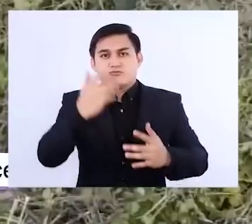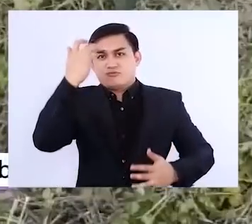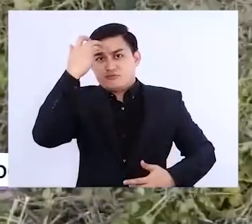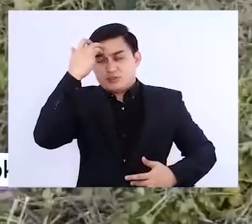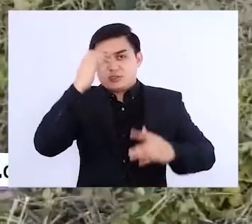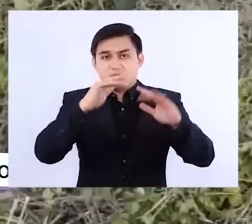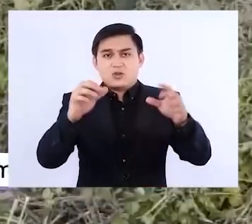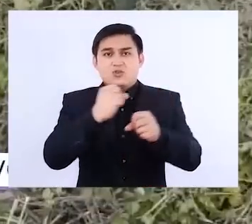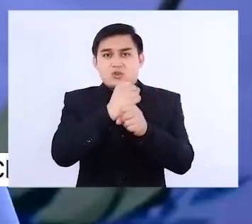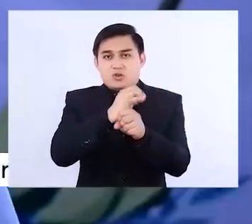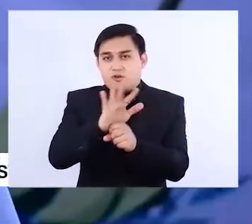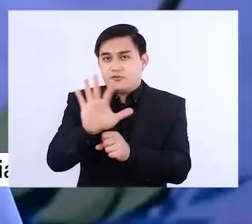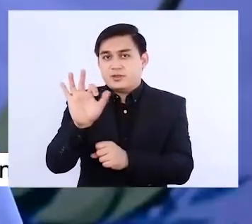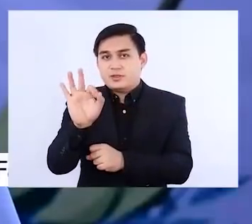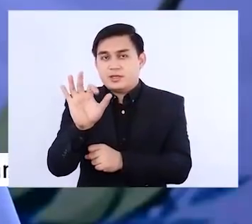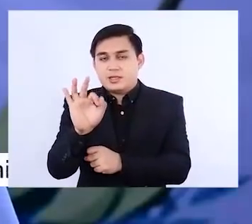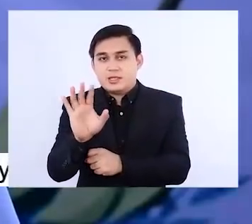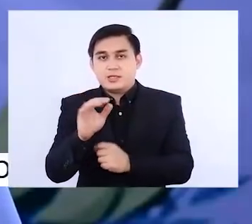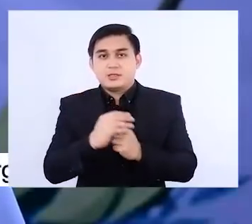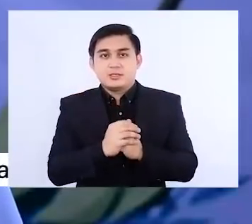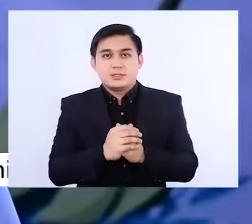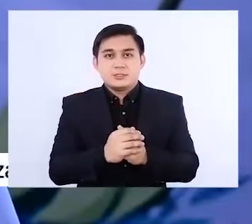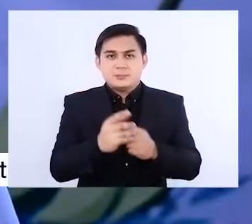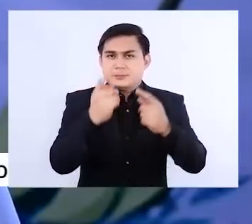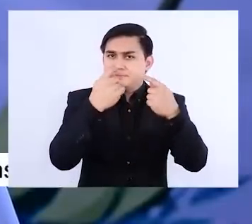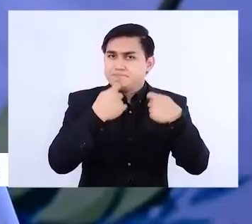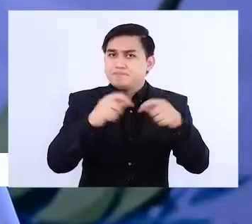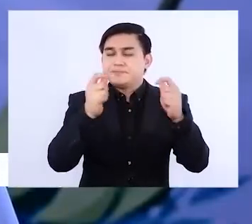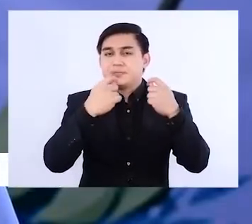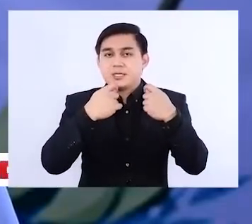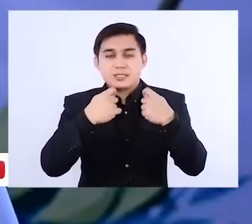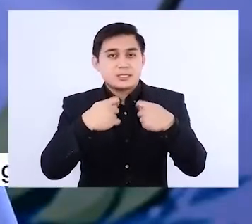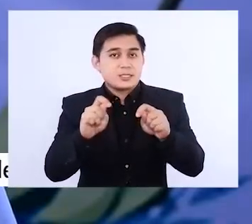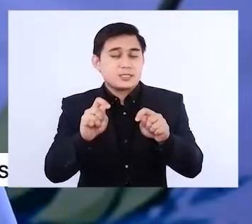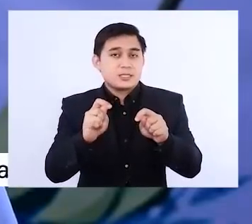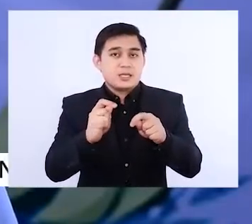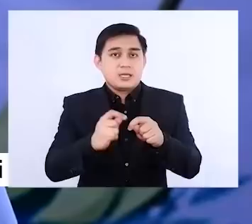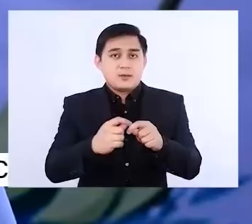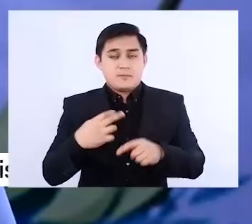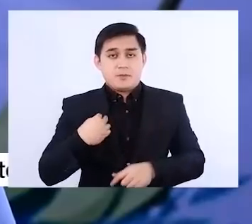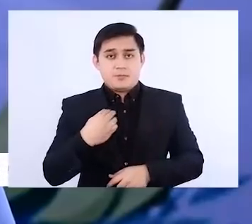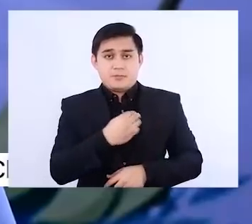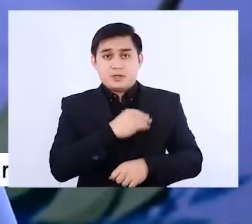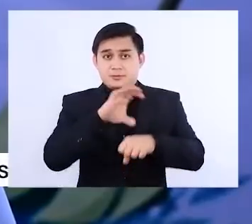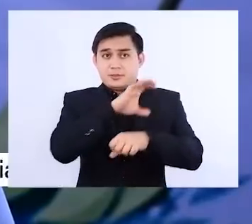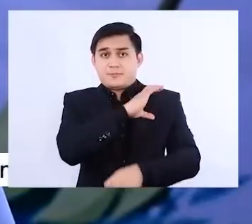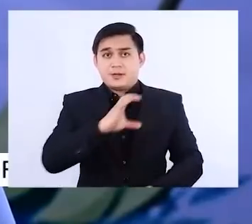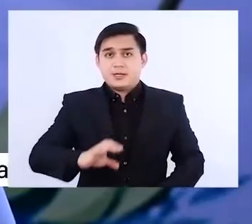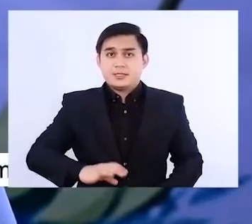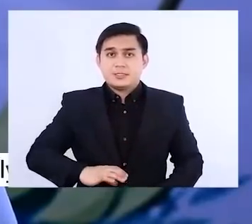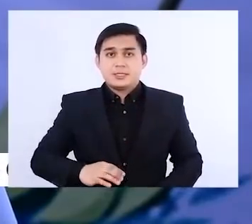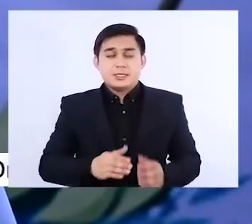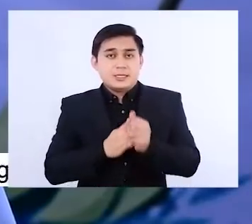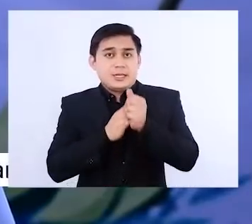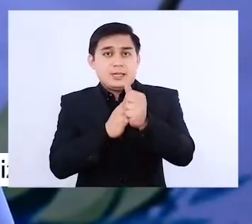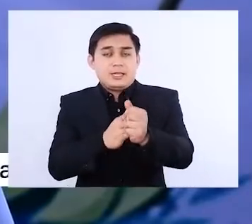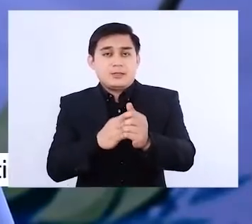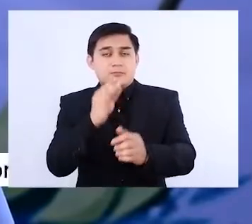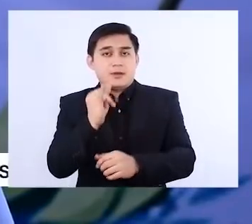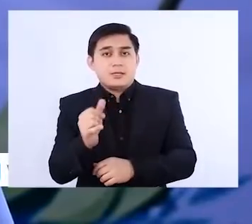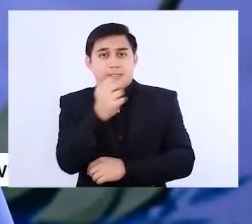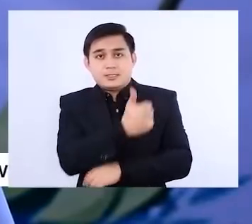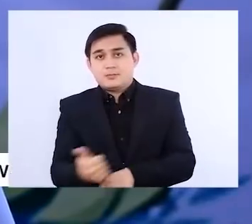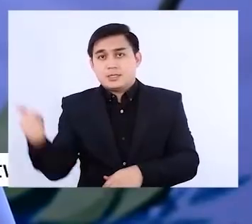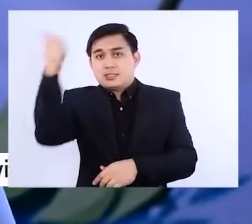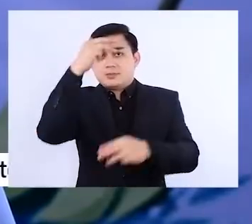ang COVID-19. Sinisikap po ng mga kaanib sa Iglesia ni Cristo sa pangunguna po ng ating